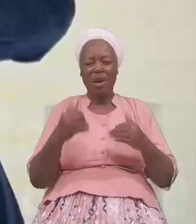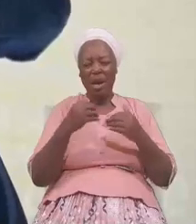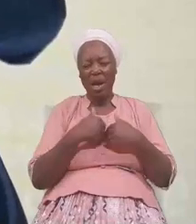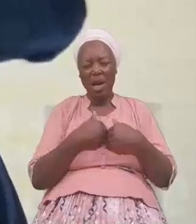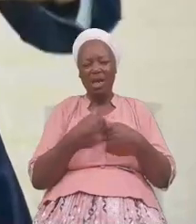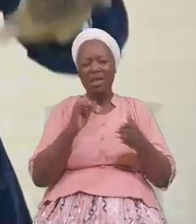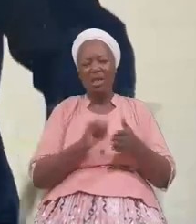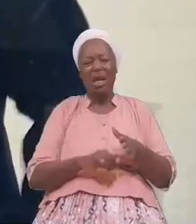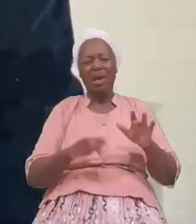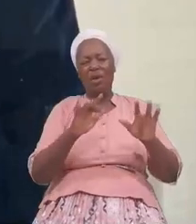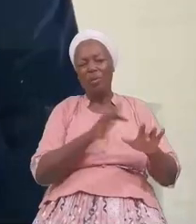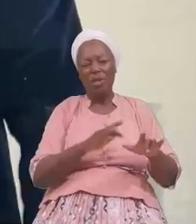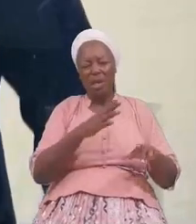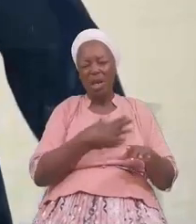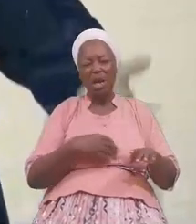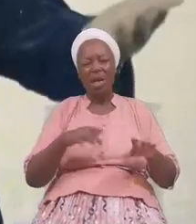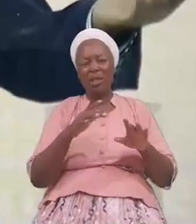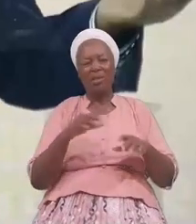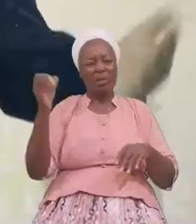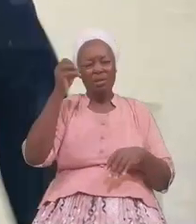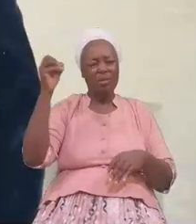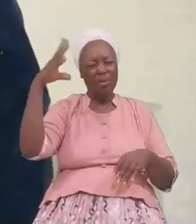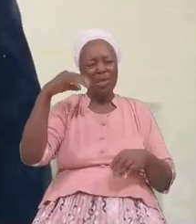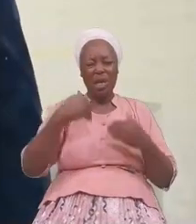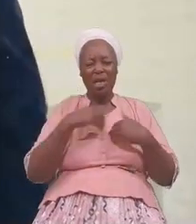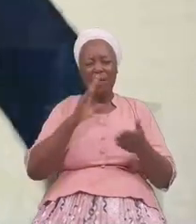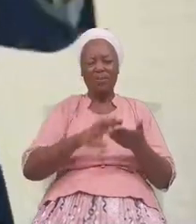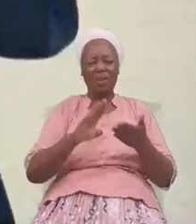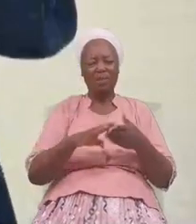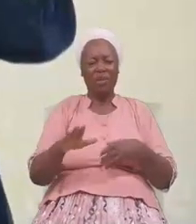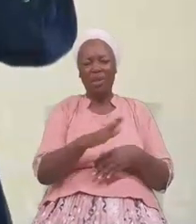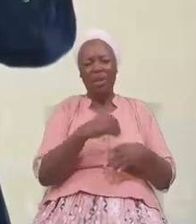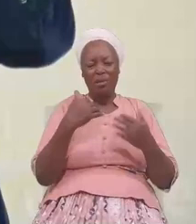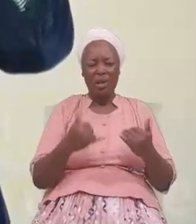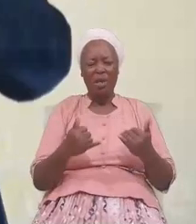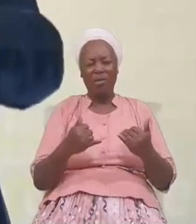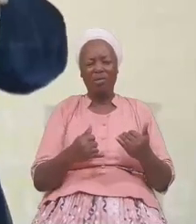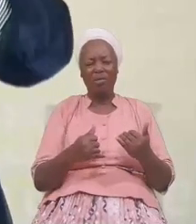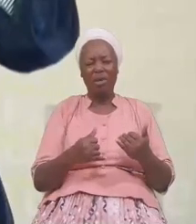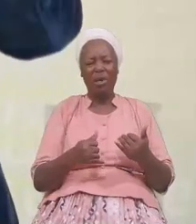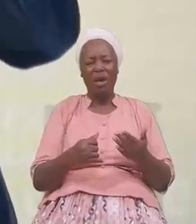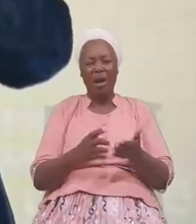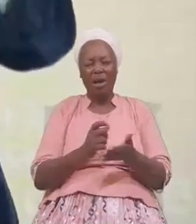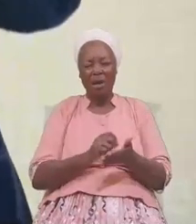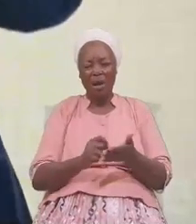sa miséricorde, les a pardonnés maintenant. Inscris ce pardon,